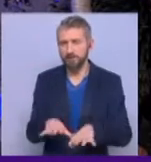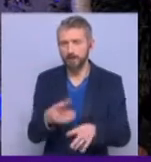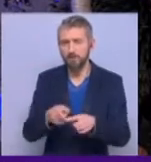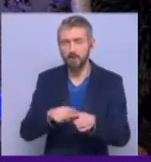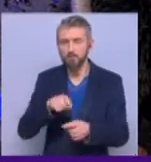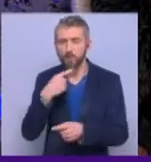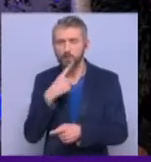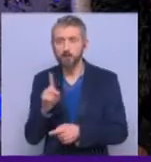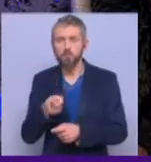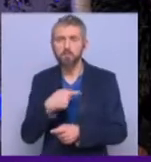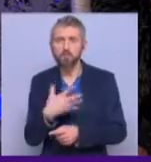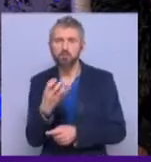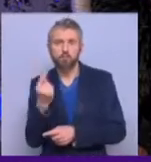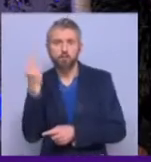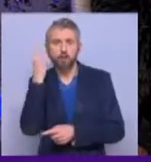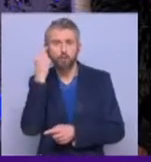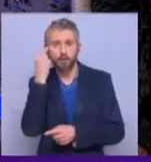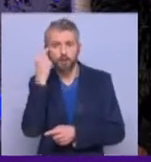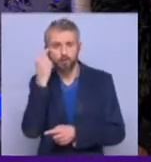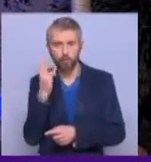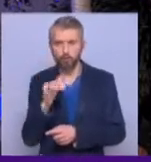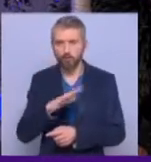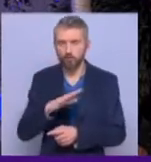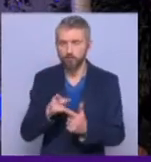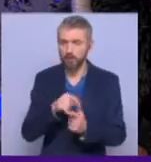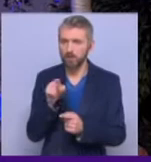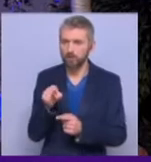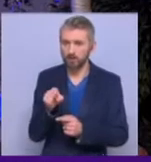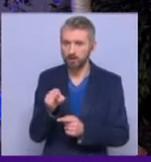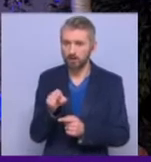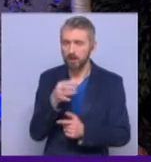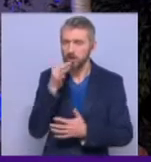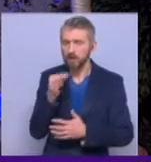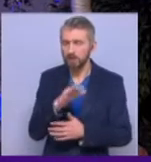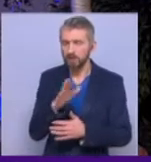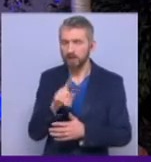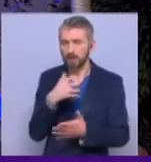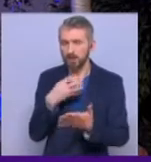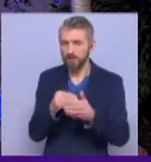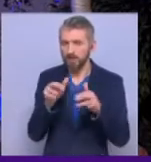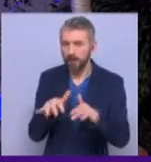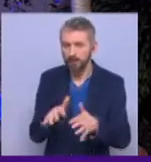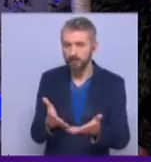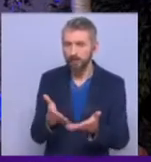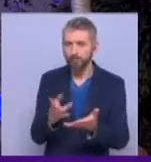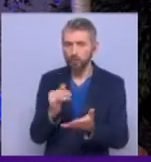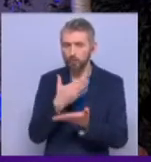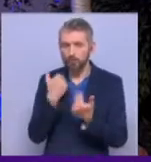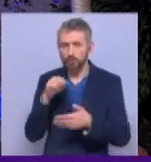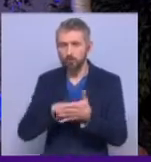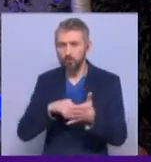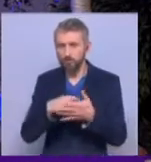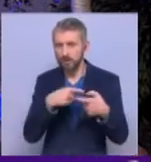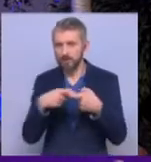поэтому говорить о том, что мы еще подумаем, ну, подождите, или вы, собственно говоря, не отвечаете за свои действия, но отсутствует